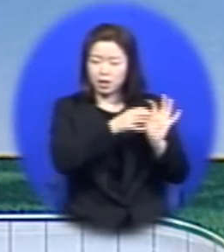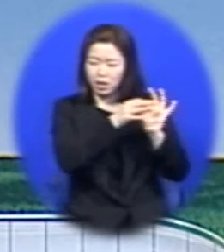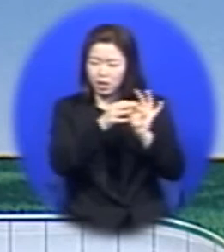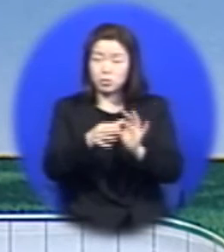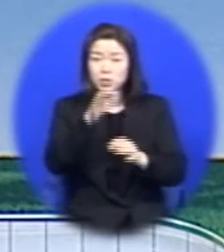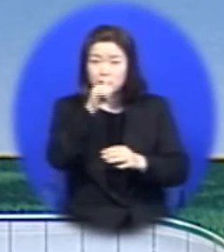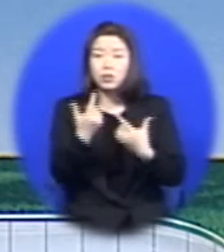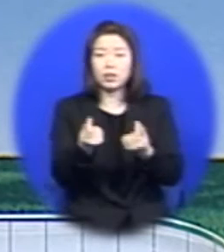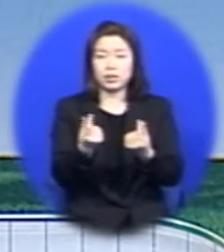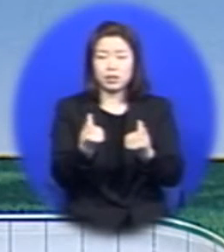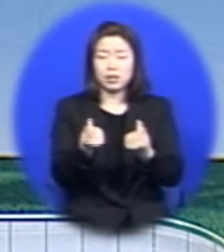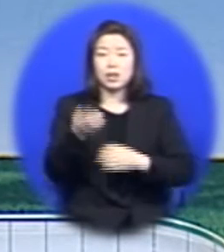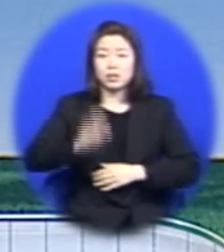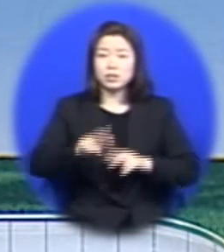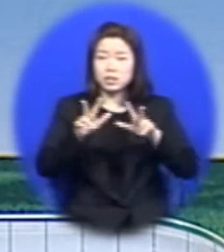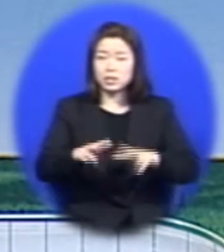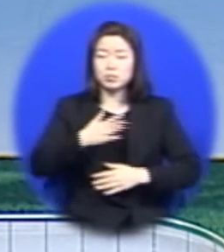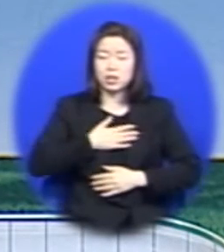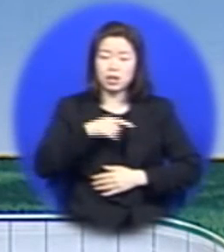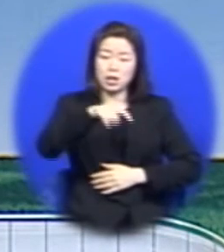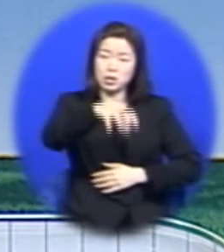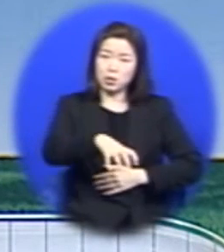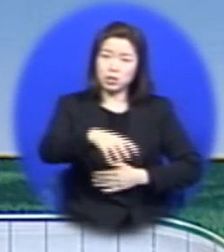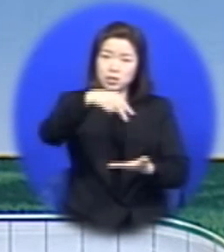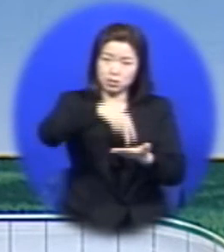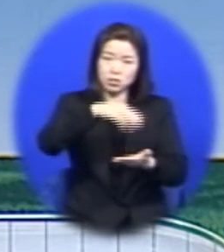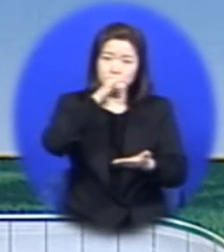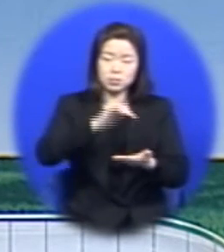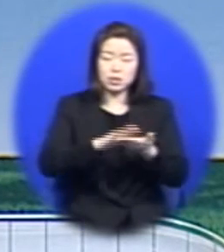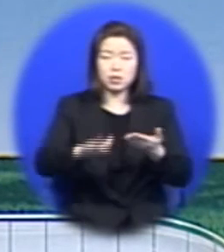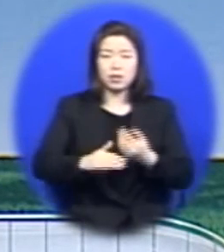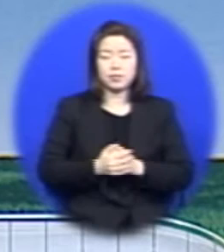같았어요. 그런데 지금 제가 여기에 있는 겁니다.